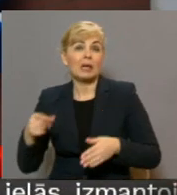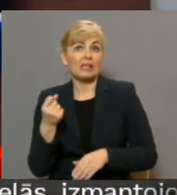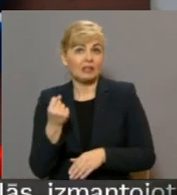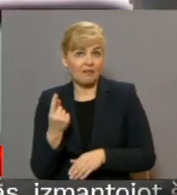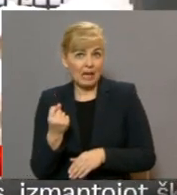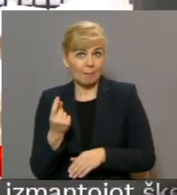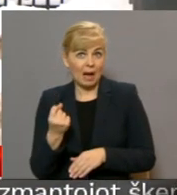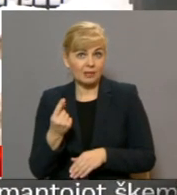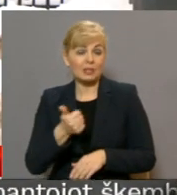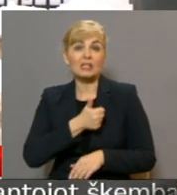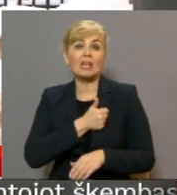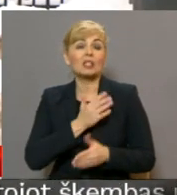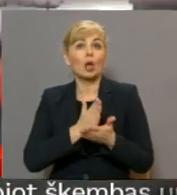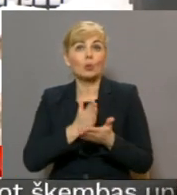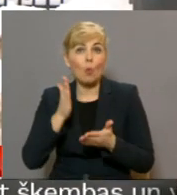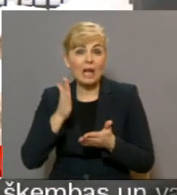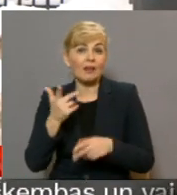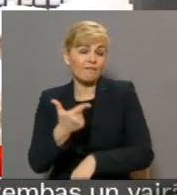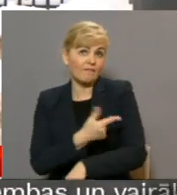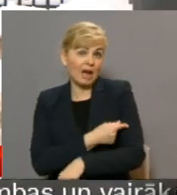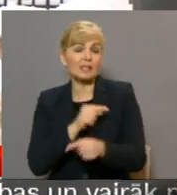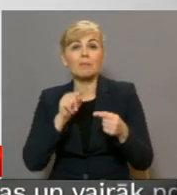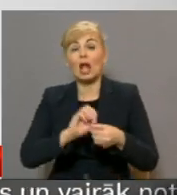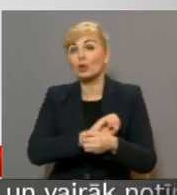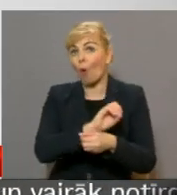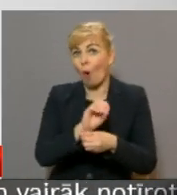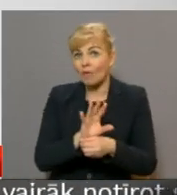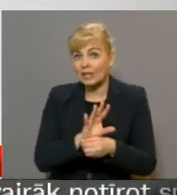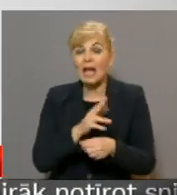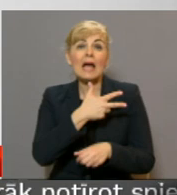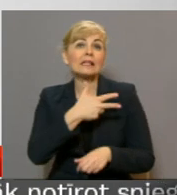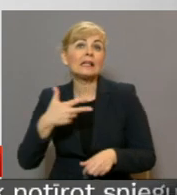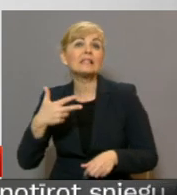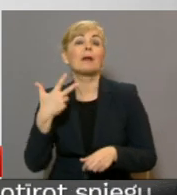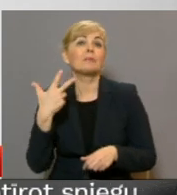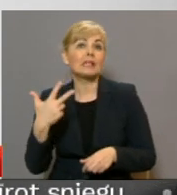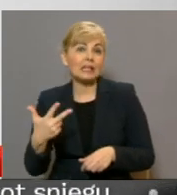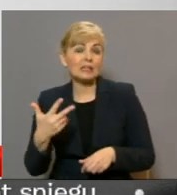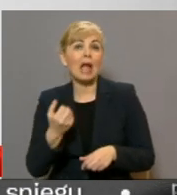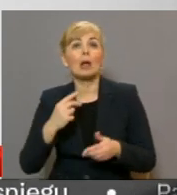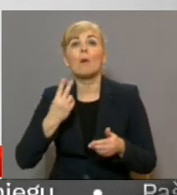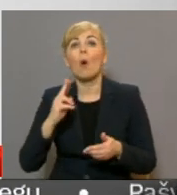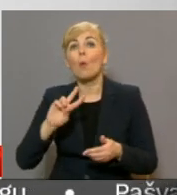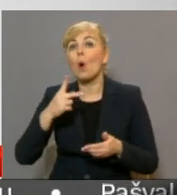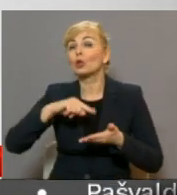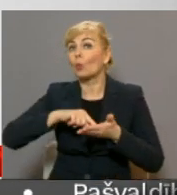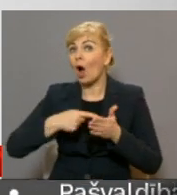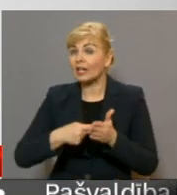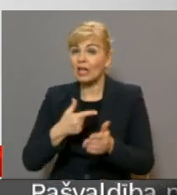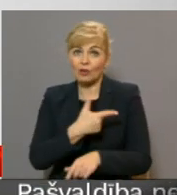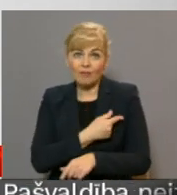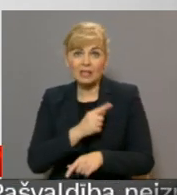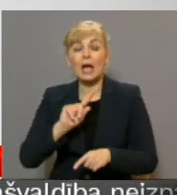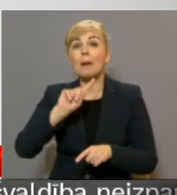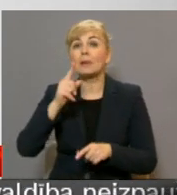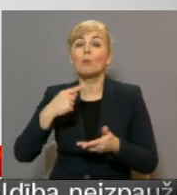11. Sestdien notikusi arī vakcinācija pret COVID-19. 303 cilvēki saņēma otro vakcīnas devu, bet pirmo devu